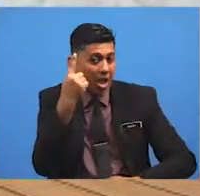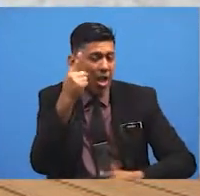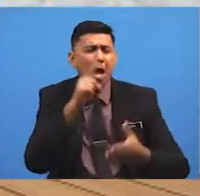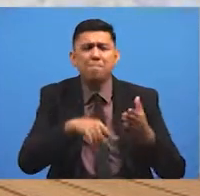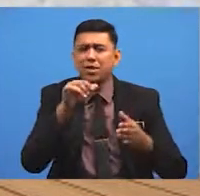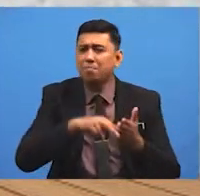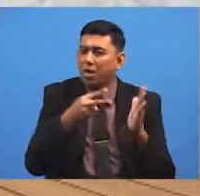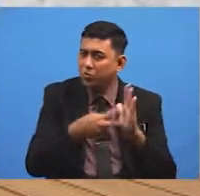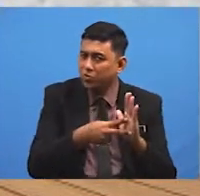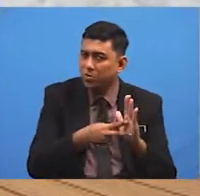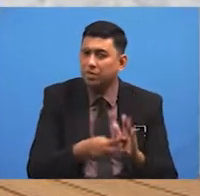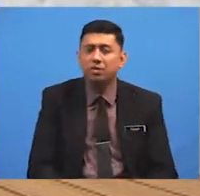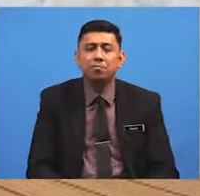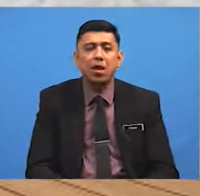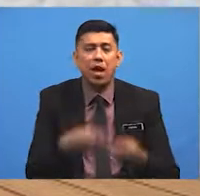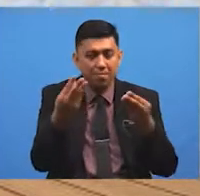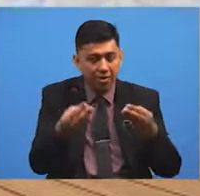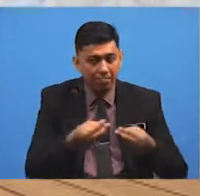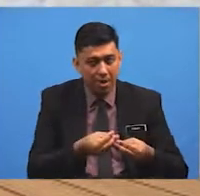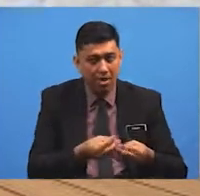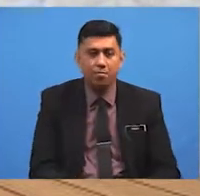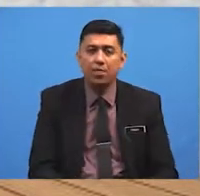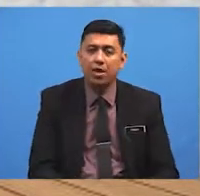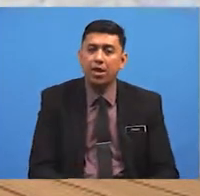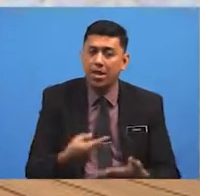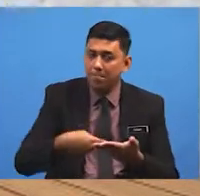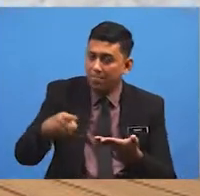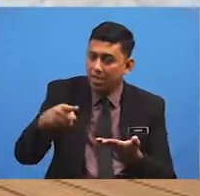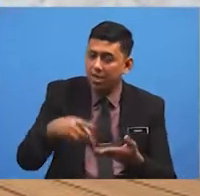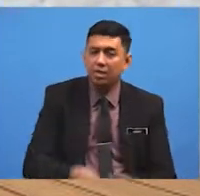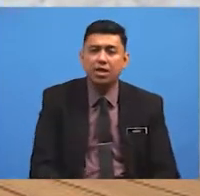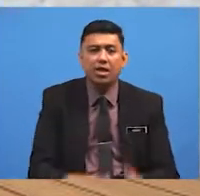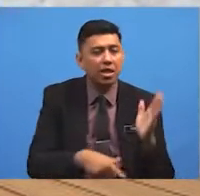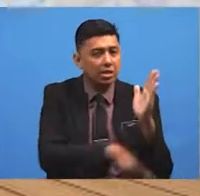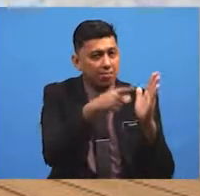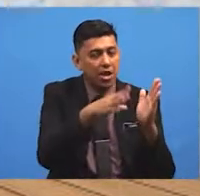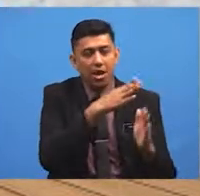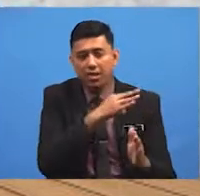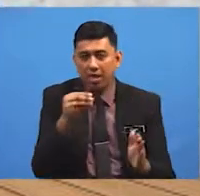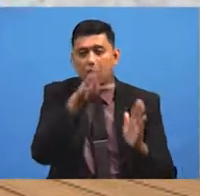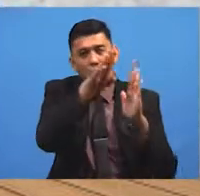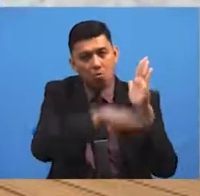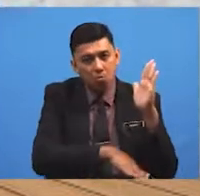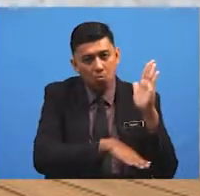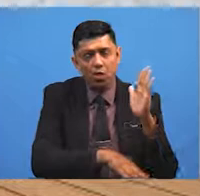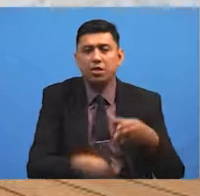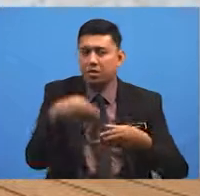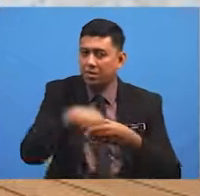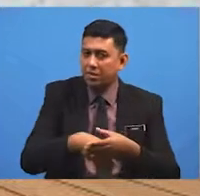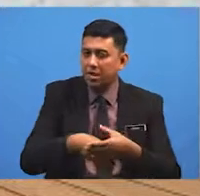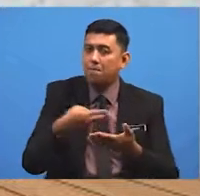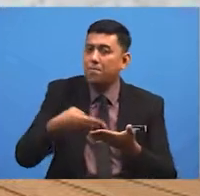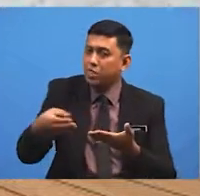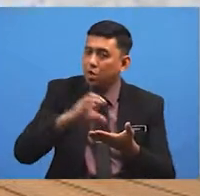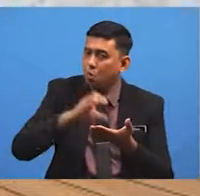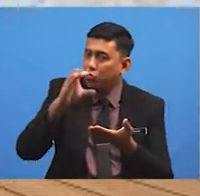yang dimaksudkan dengan penerimaan pembayaran lebihan dan kekurangan dalam belanjawan